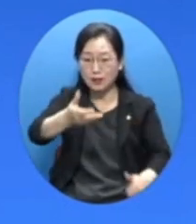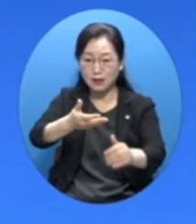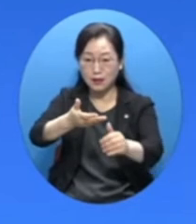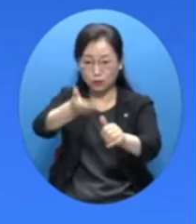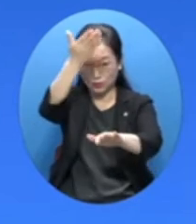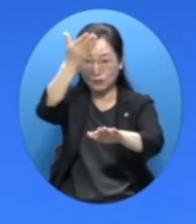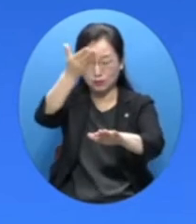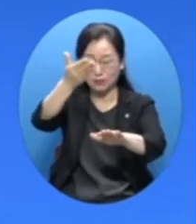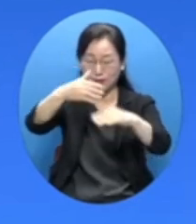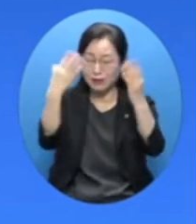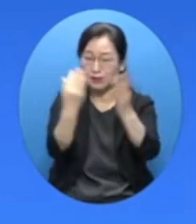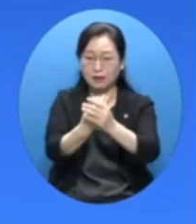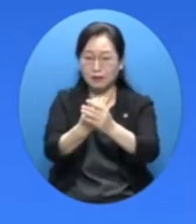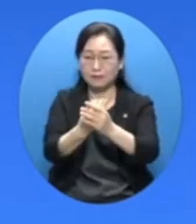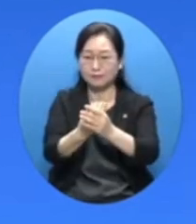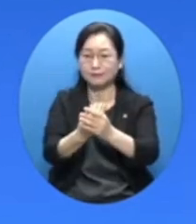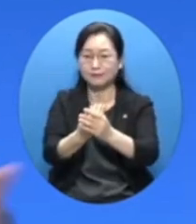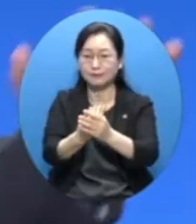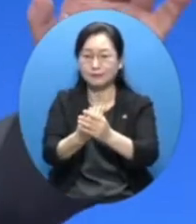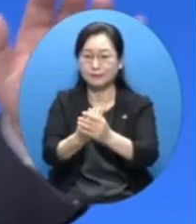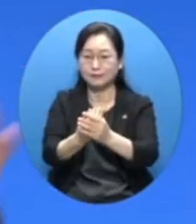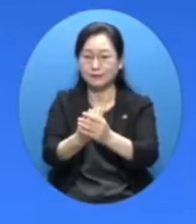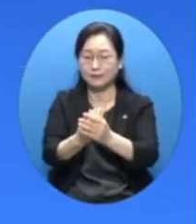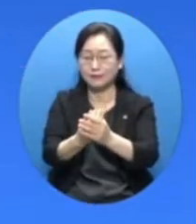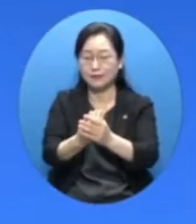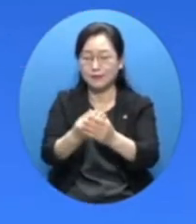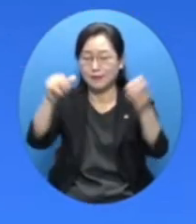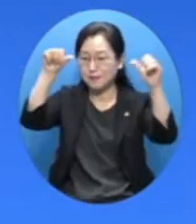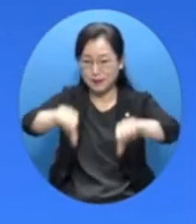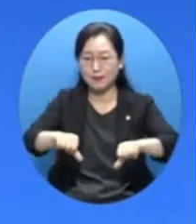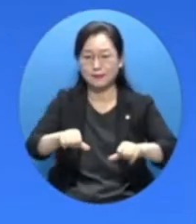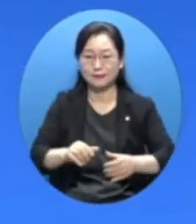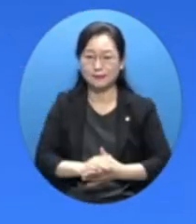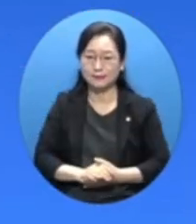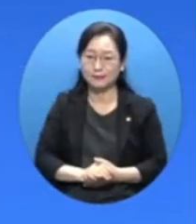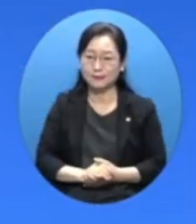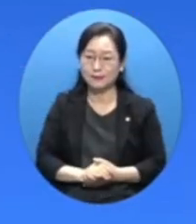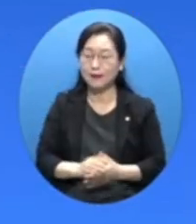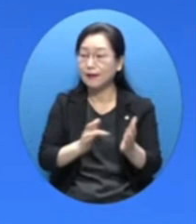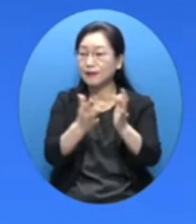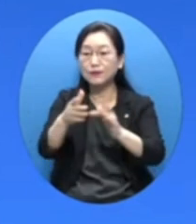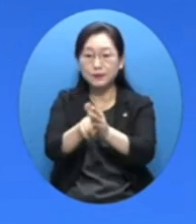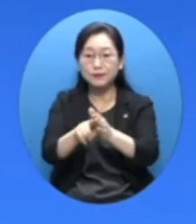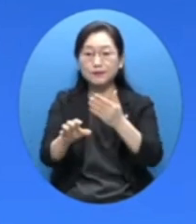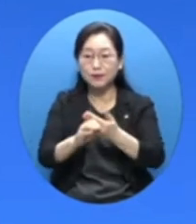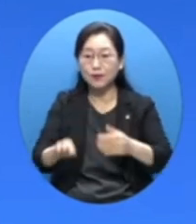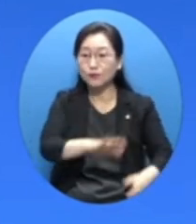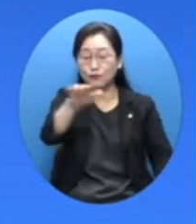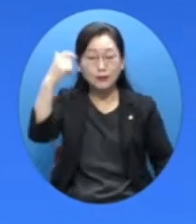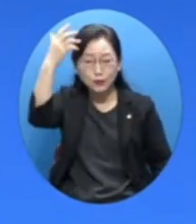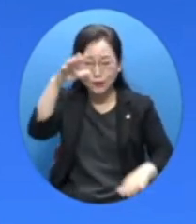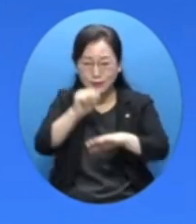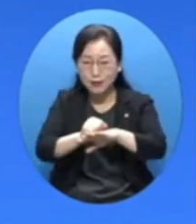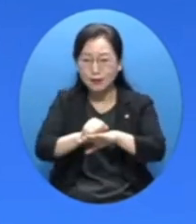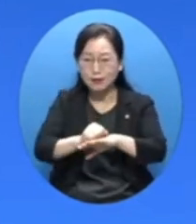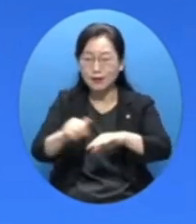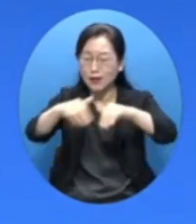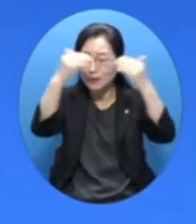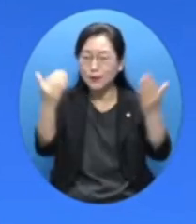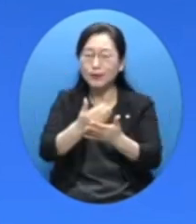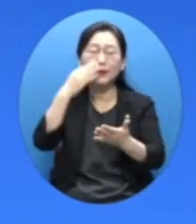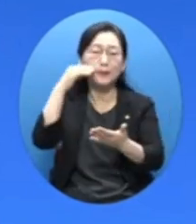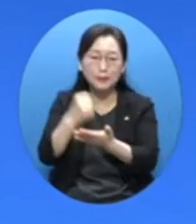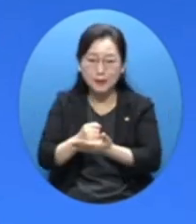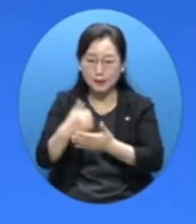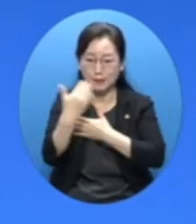주님의 은혜로 멸망을 받은 것입니다 예수 믿기만 하면 우리는 영원히 잘됨같이 범사가